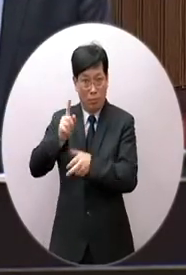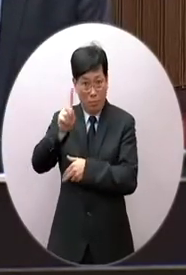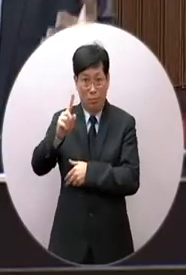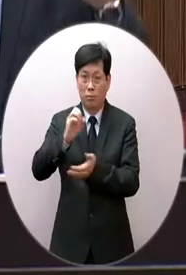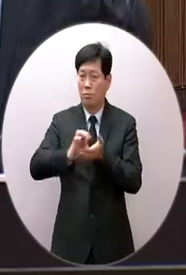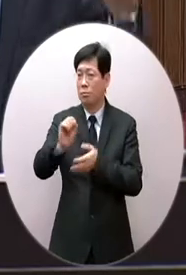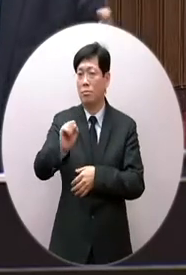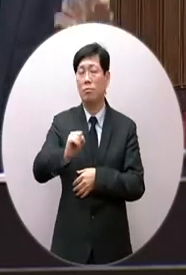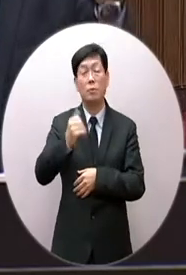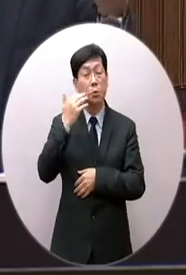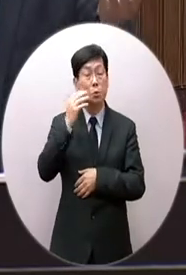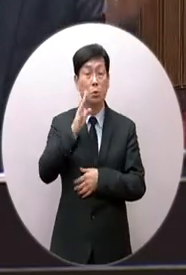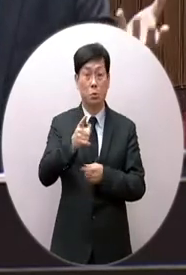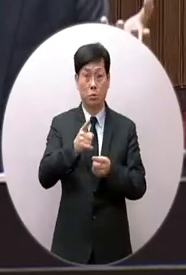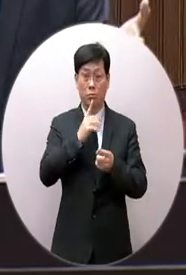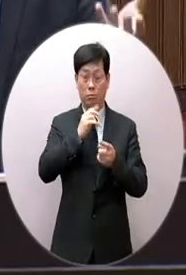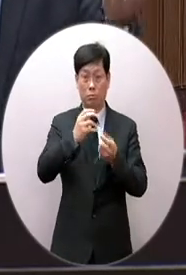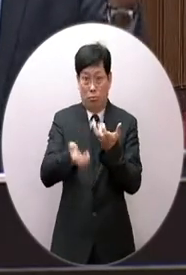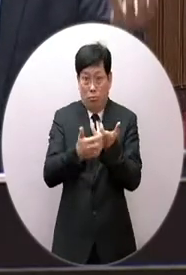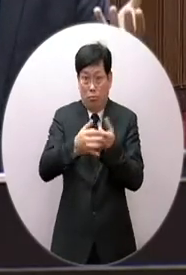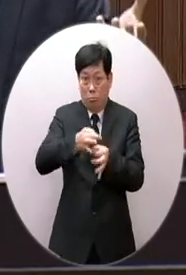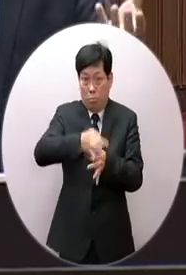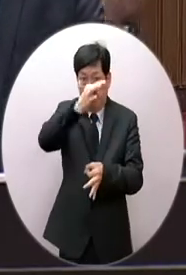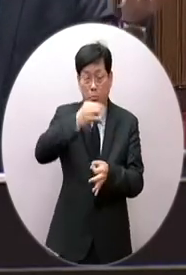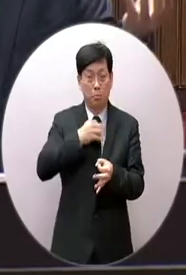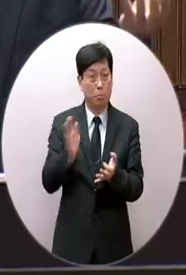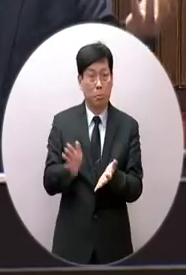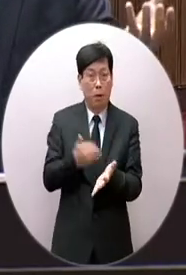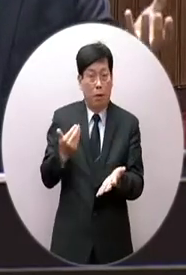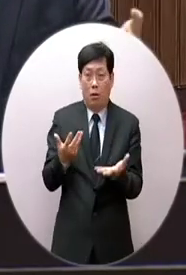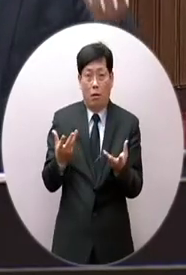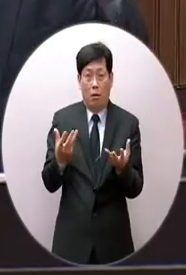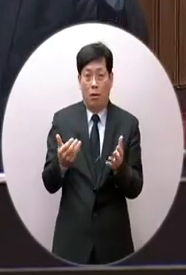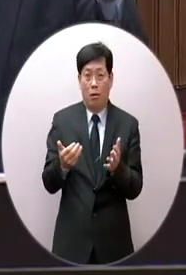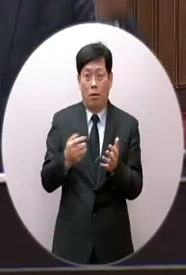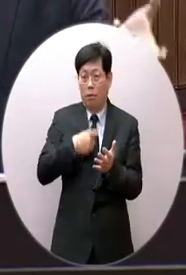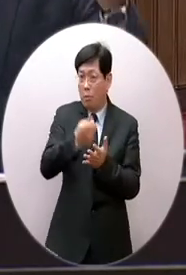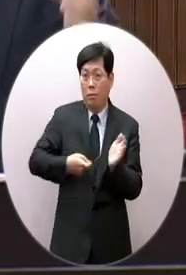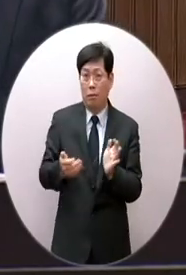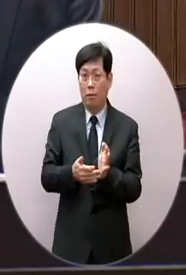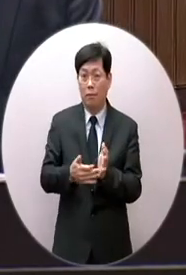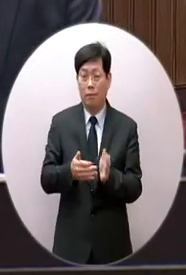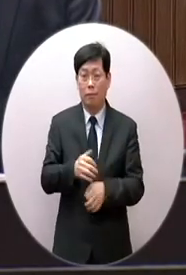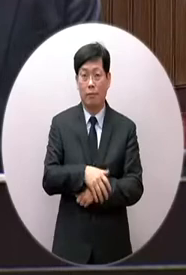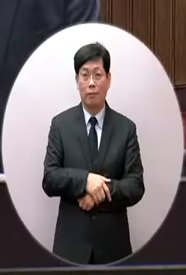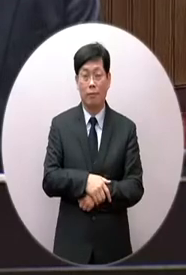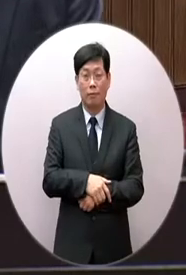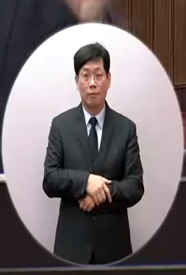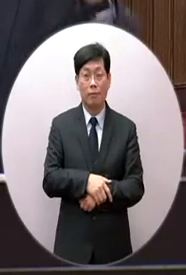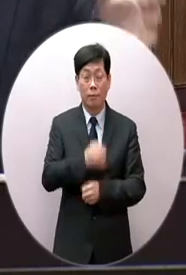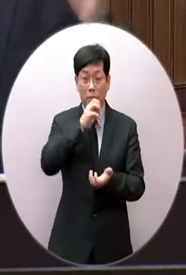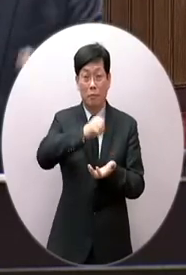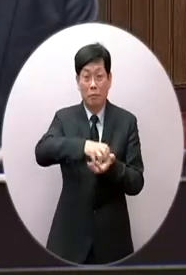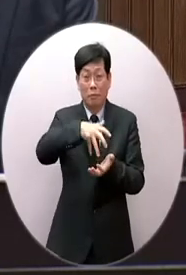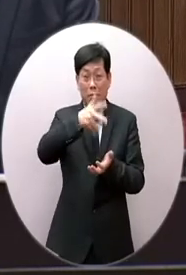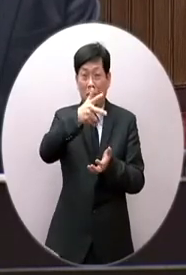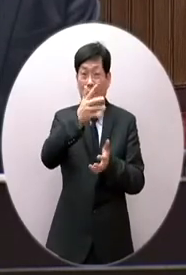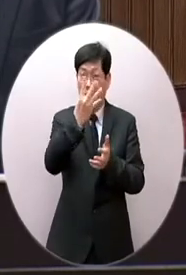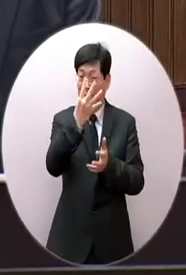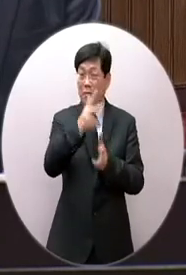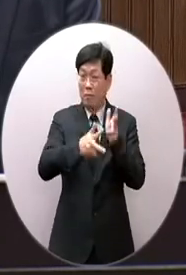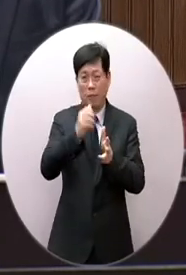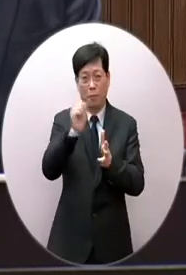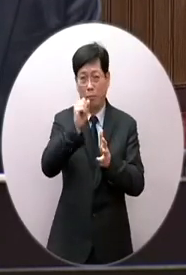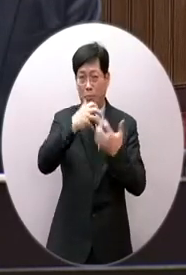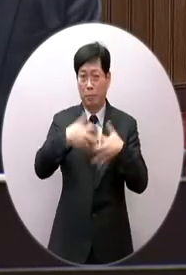这样的话，如果没有了核，没有了燃料数的这个没有燃料棒的这个核四电厂是根本不可能运作